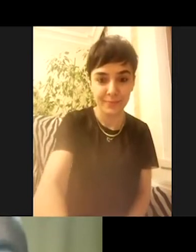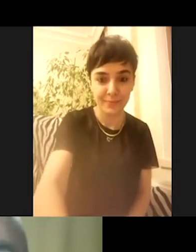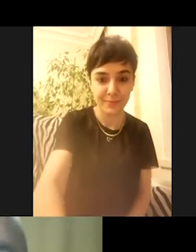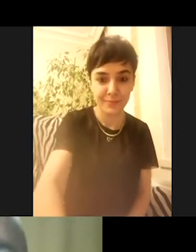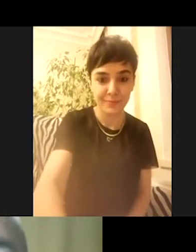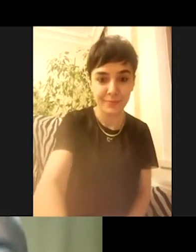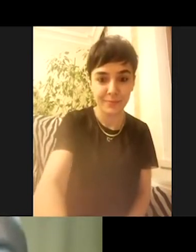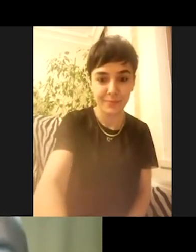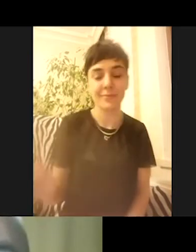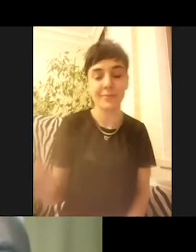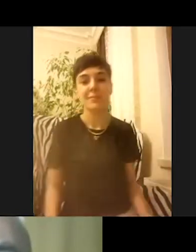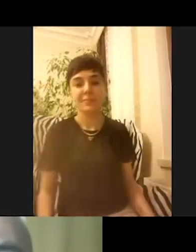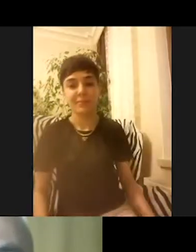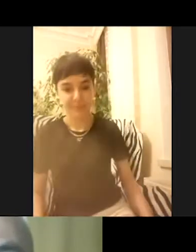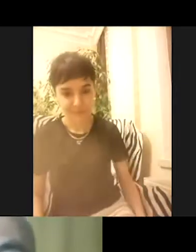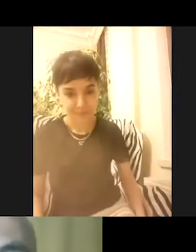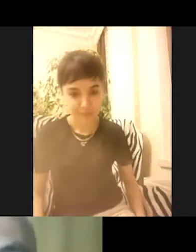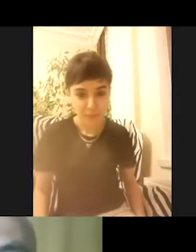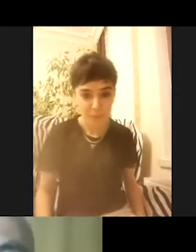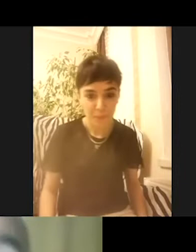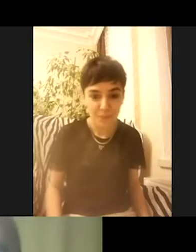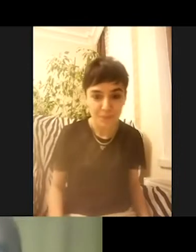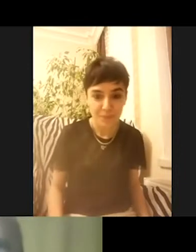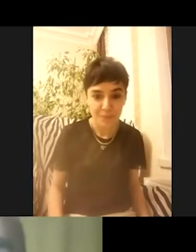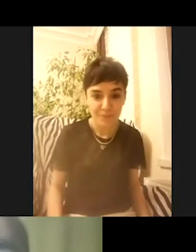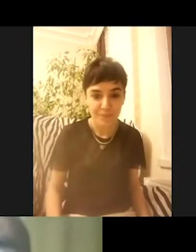Ömer'cim sesin gitti beni duyuyorsan.